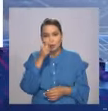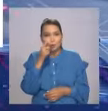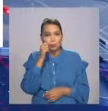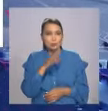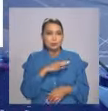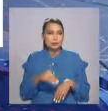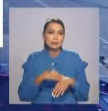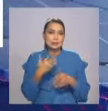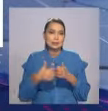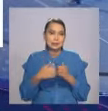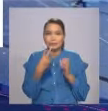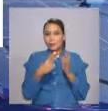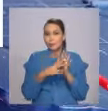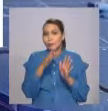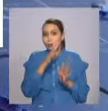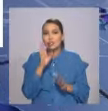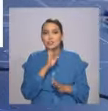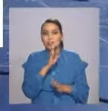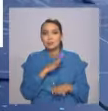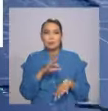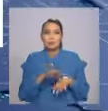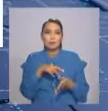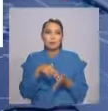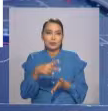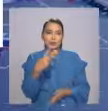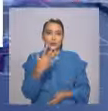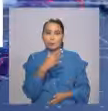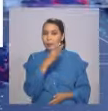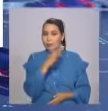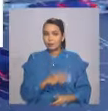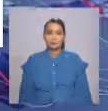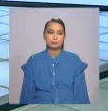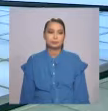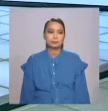женились в 28 лет, а женщины выходили замуж в 25 лет.